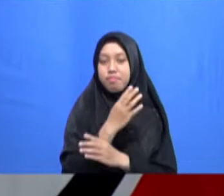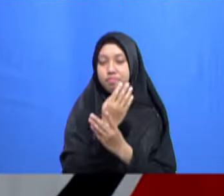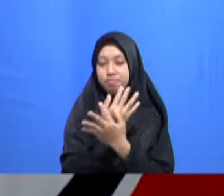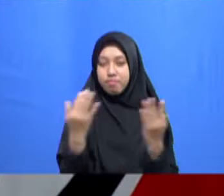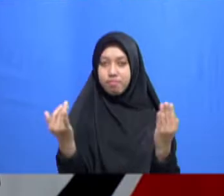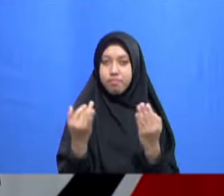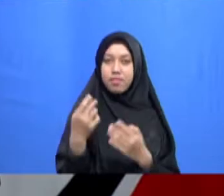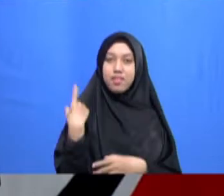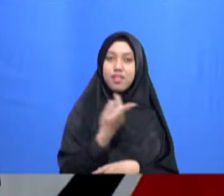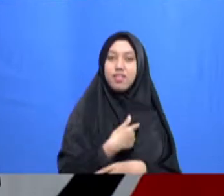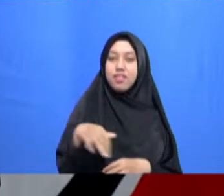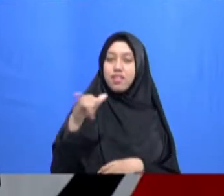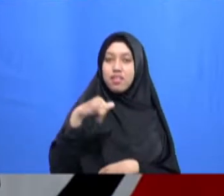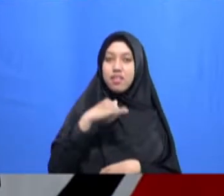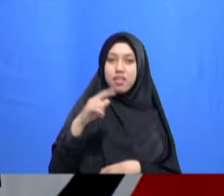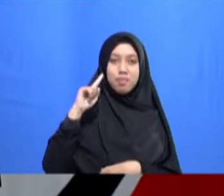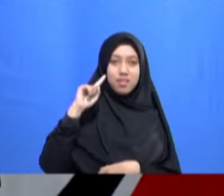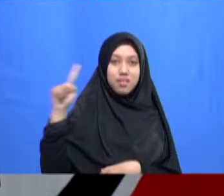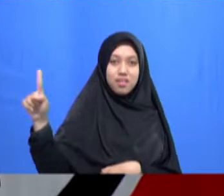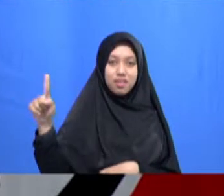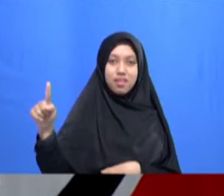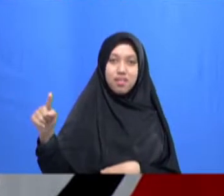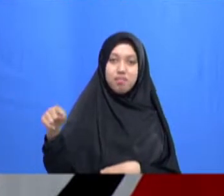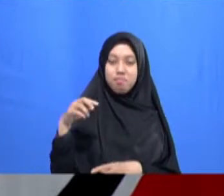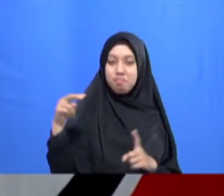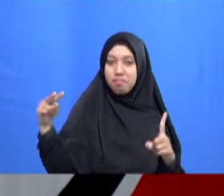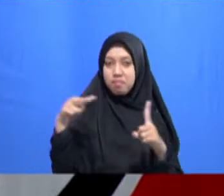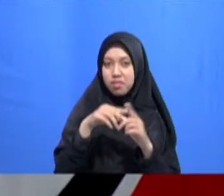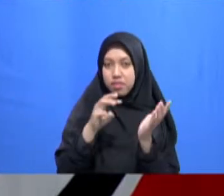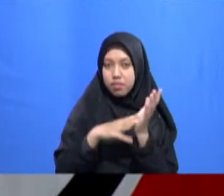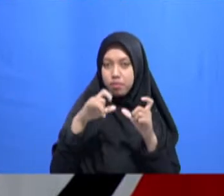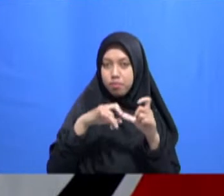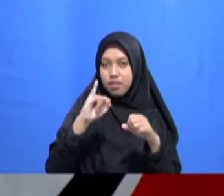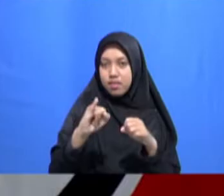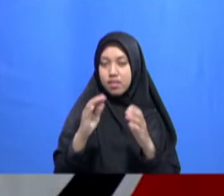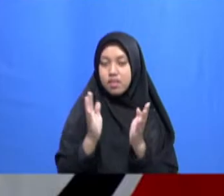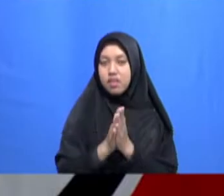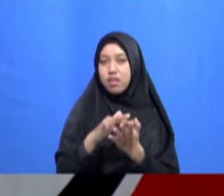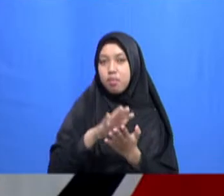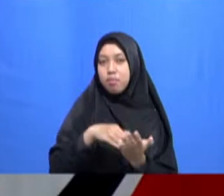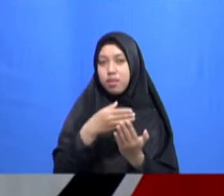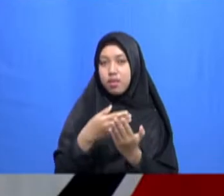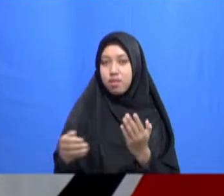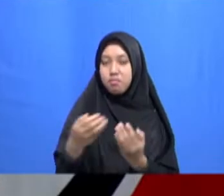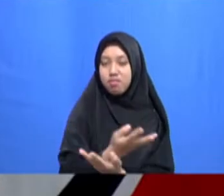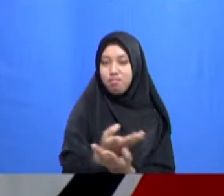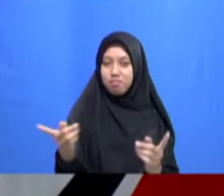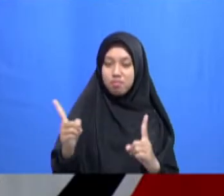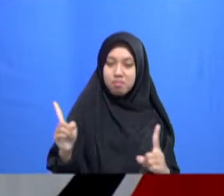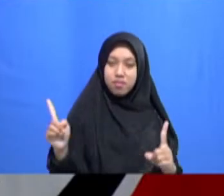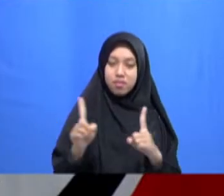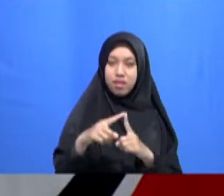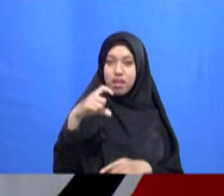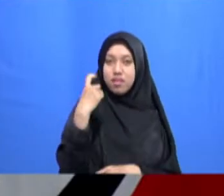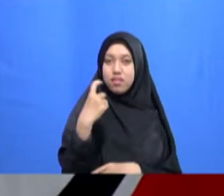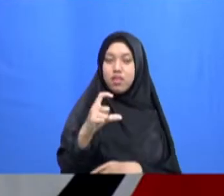kita bersama akan mendengarkan pemaparan visi, misi, dan program dari seluruh pasangan calon. Dan tentu seluruh pasangan calon juga